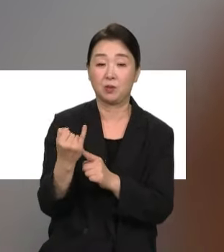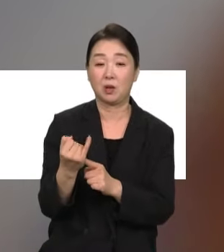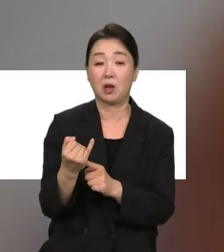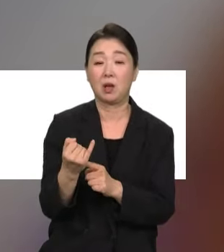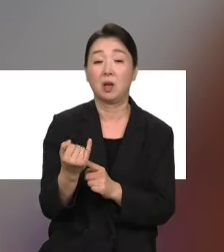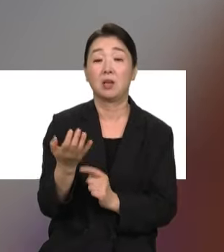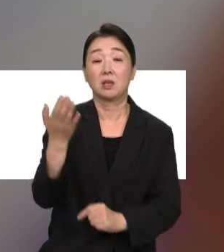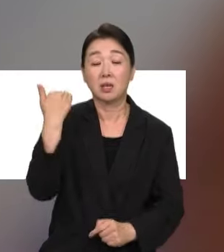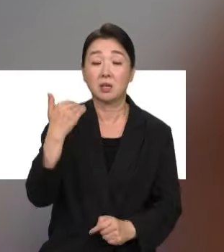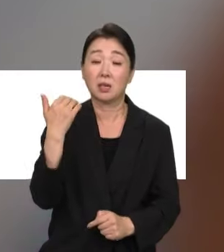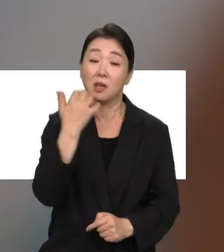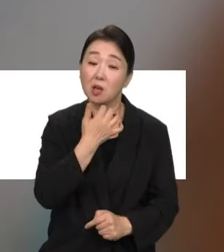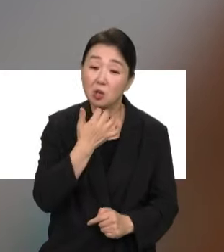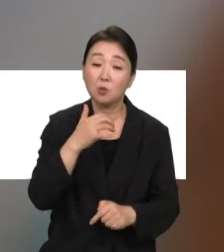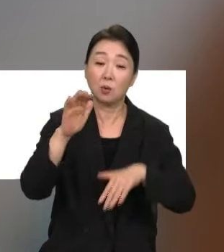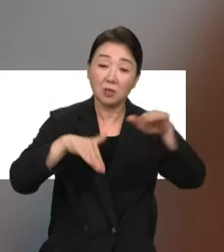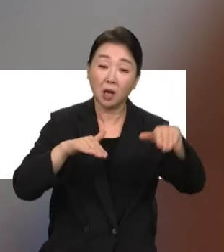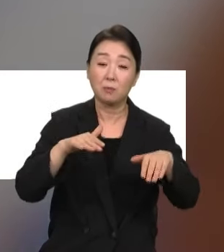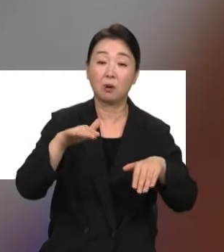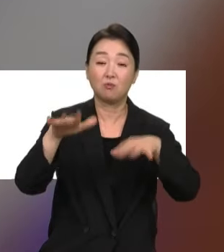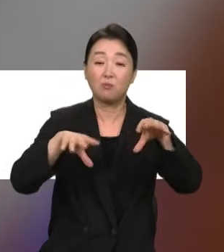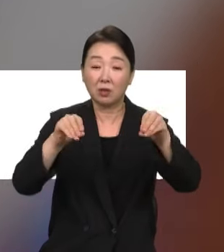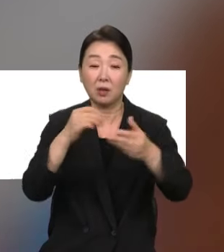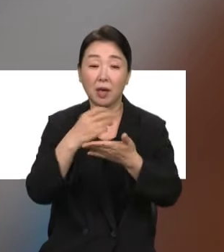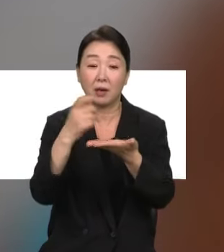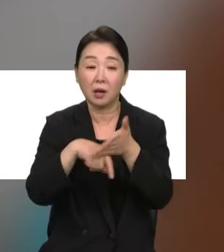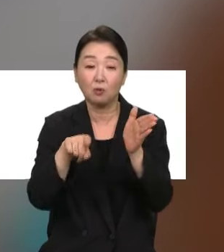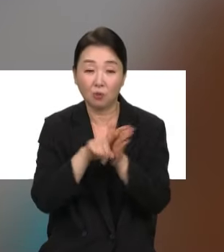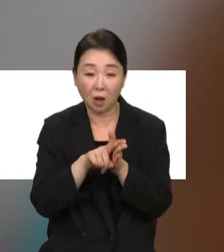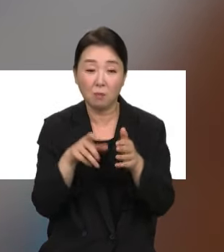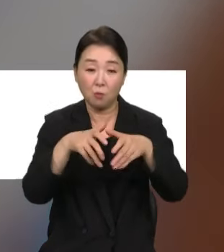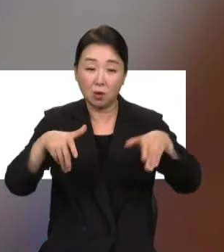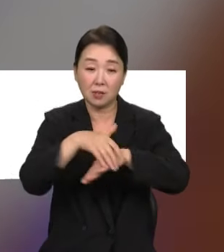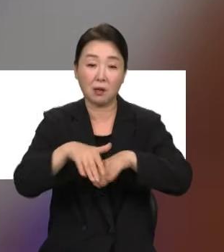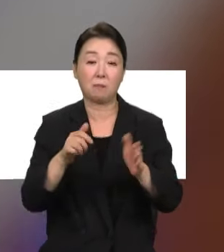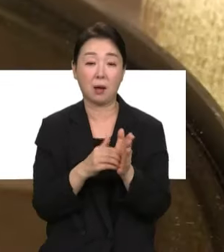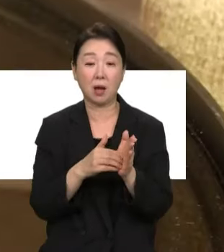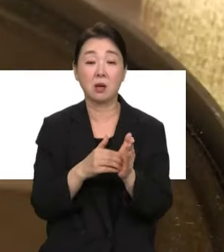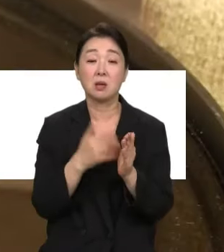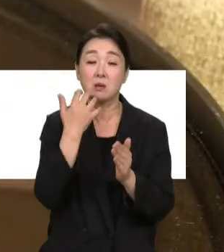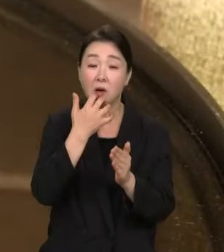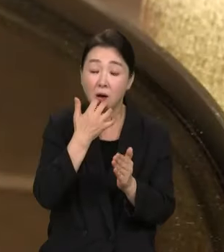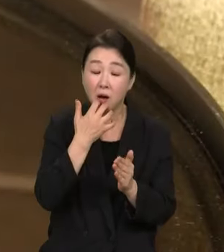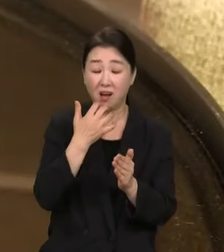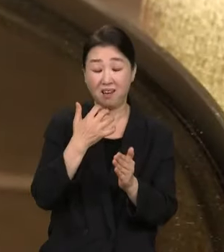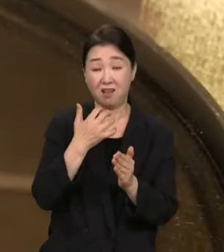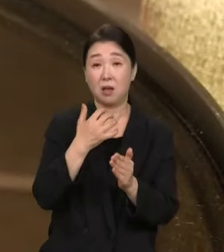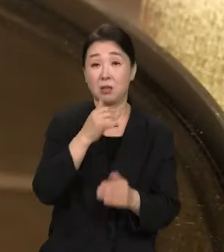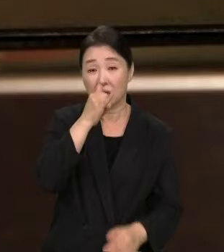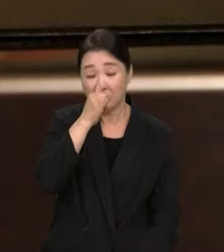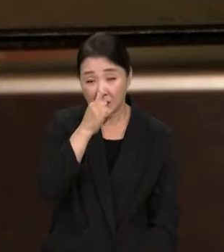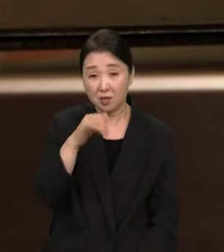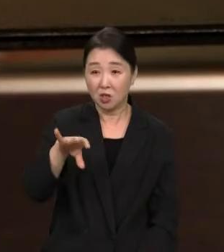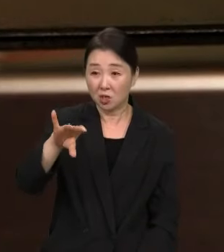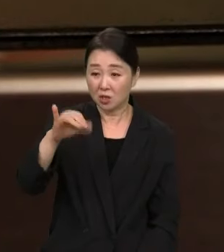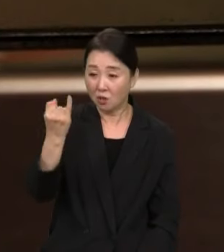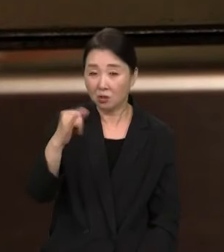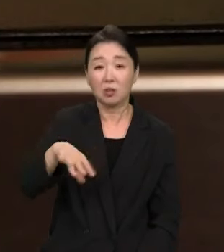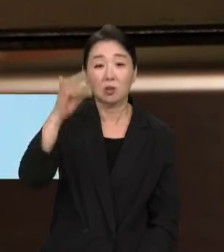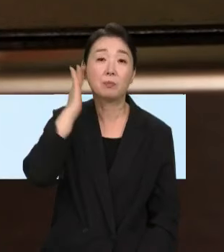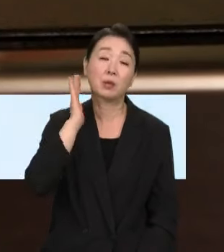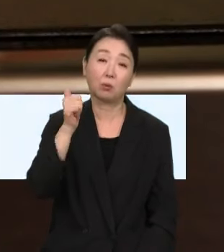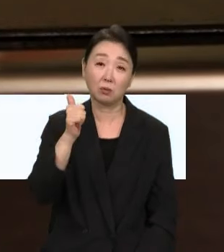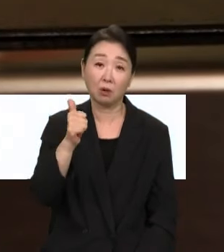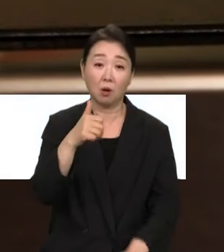with a comprehensive plan to address racial injustice and inequality throughout the country. 이 시험 영상이 공개되자 선거 개입이